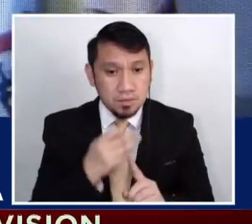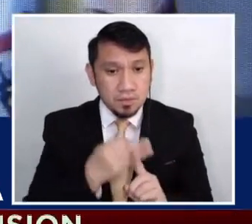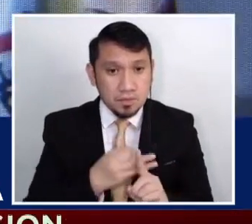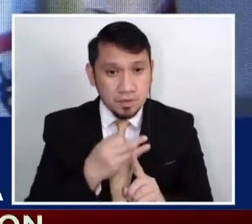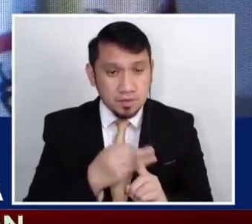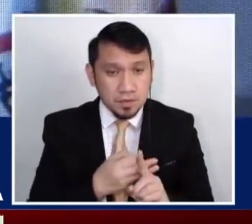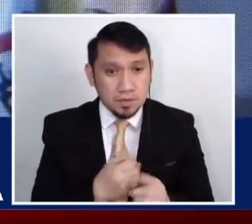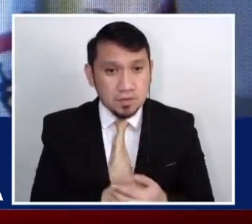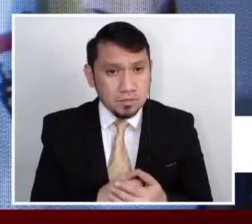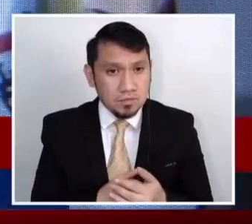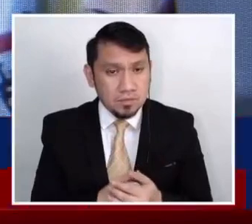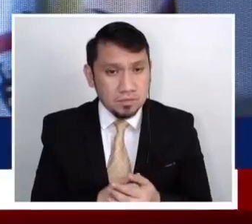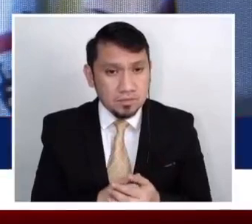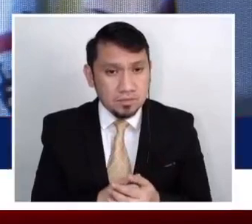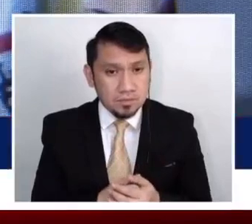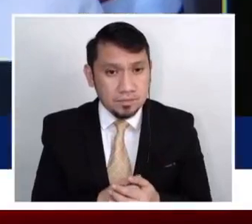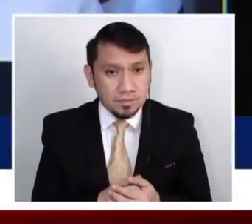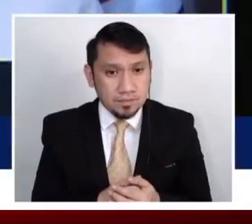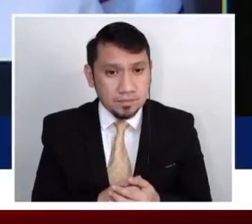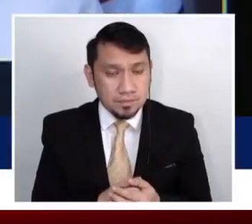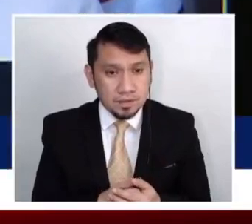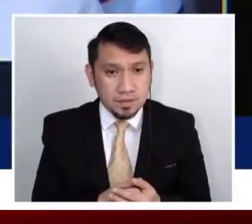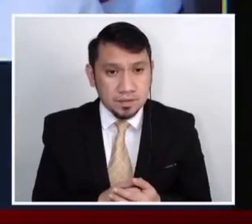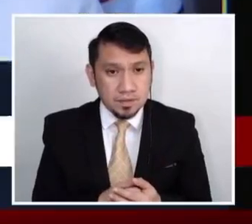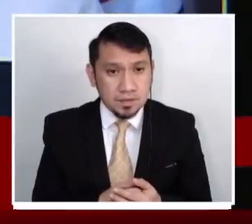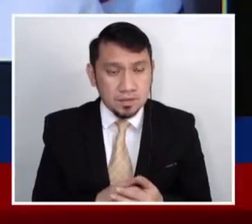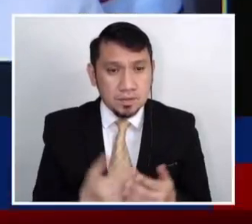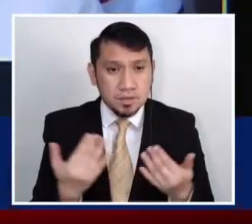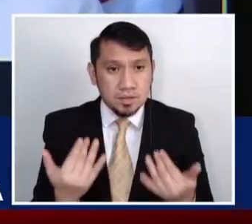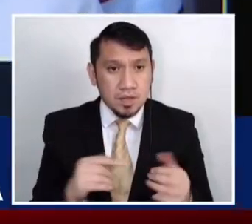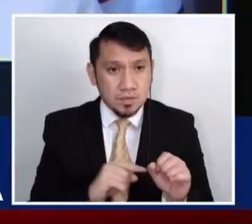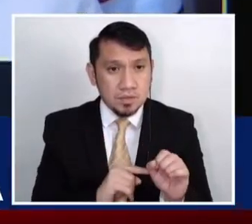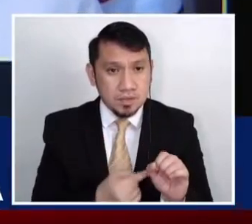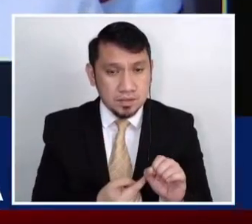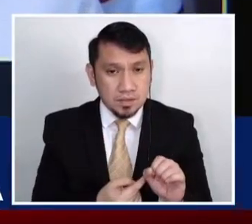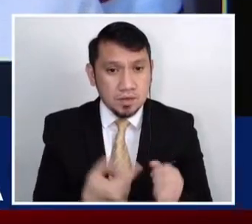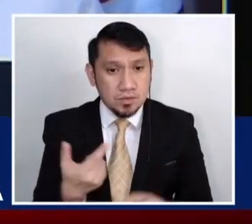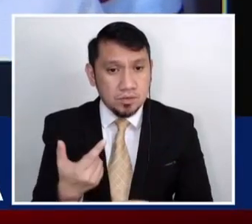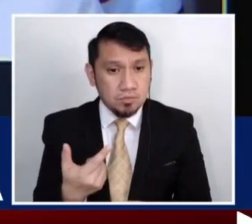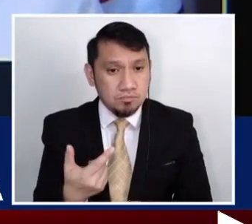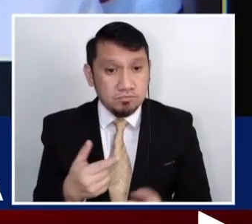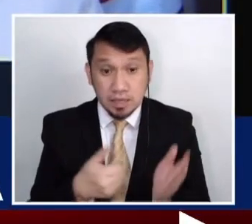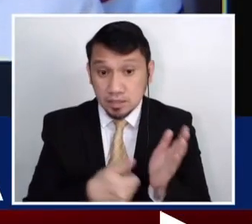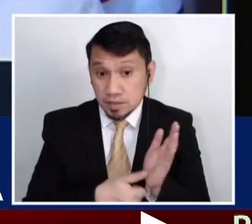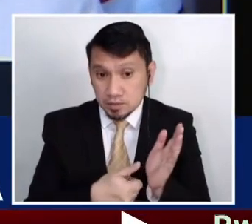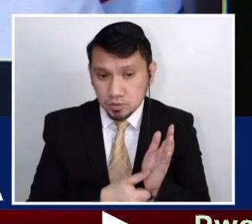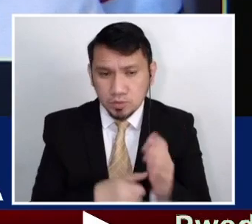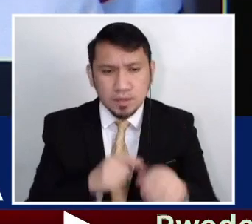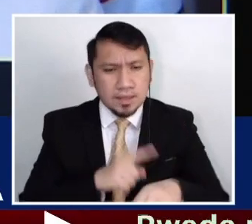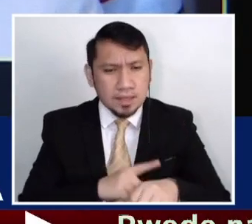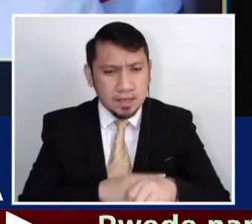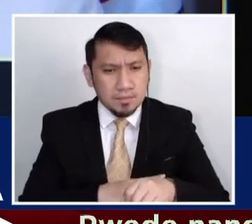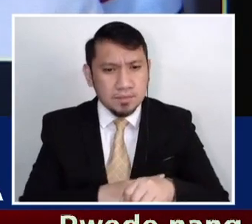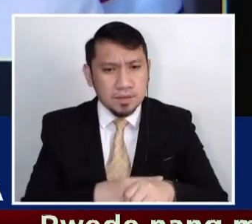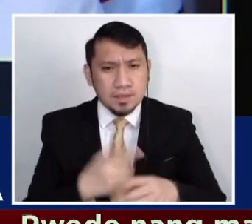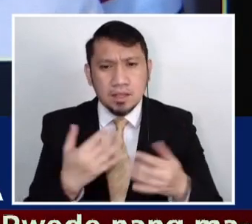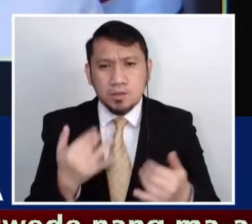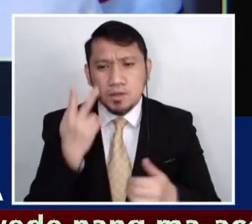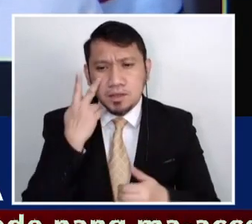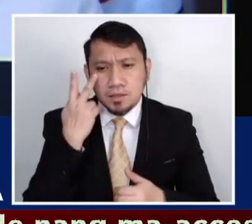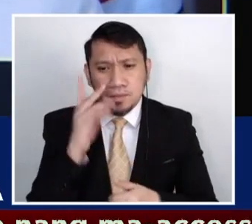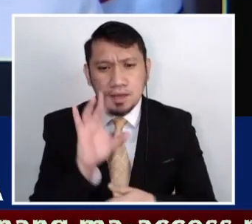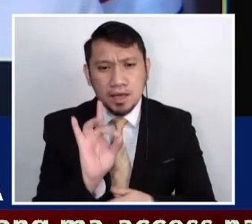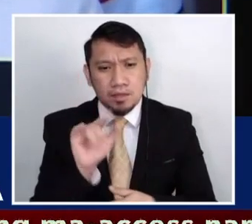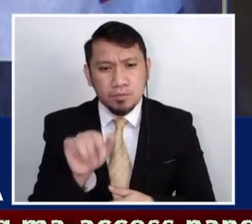Very unlikely na makuha natin yung 90 million. Simula na po yung election period, ay nakita natin na bumababa na po tayo ng